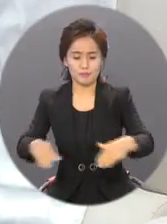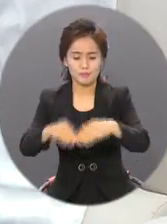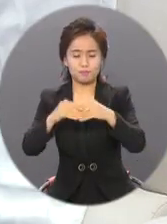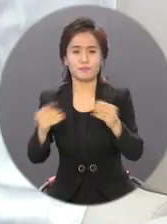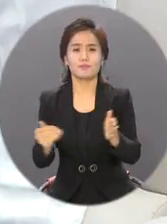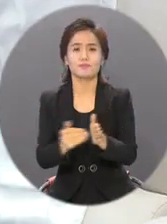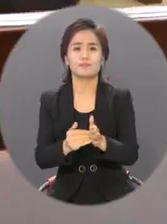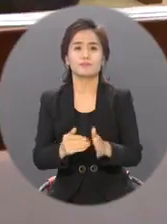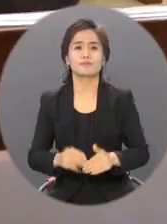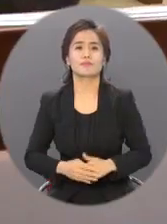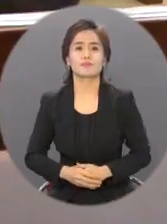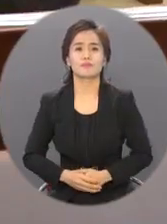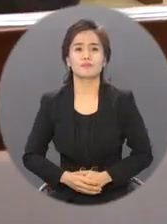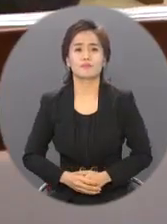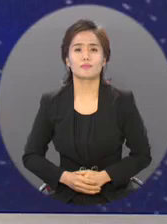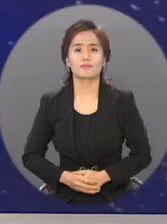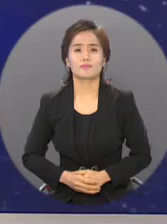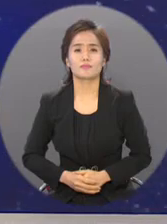맺었습니다